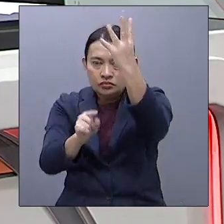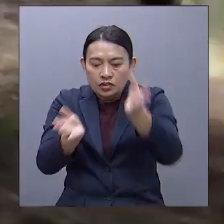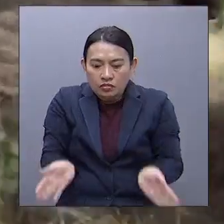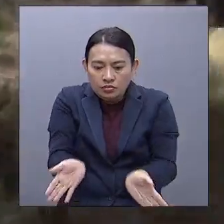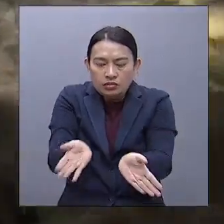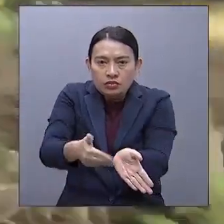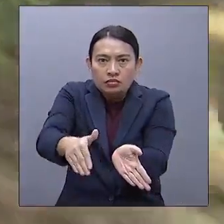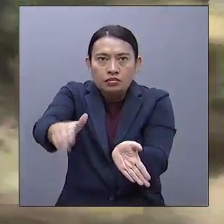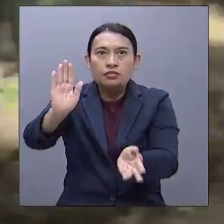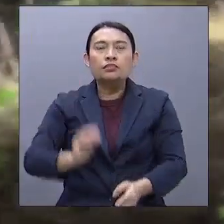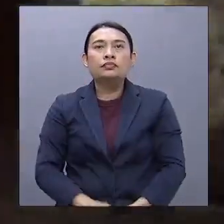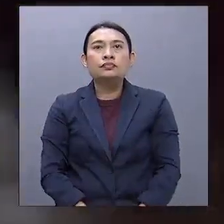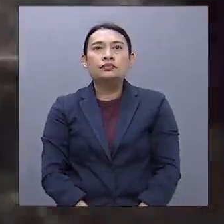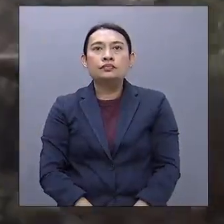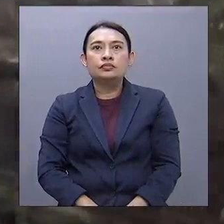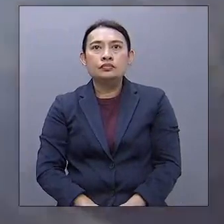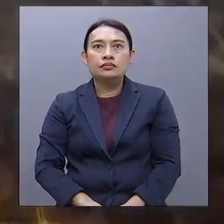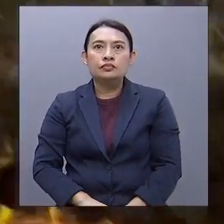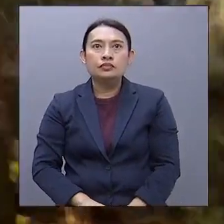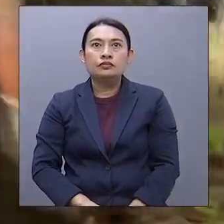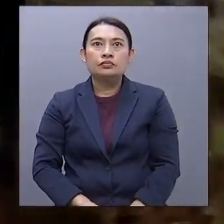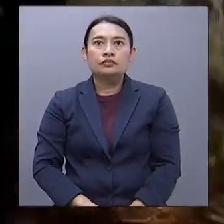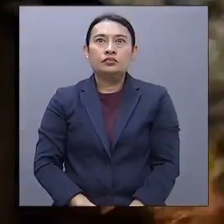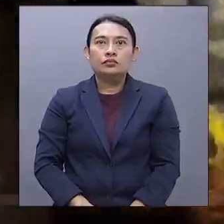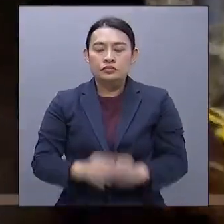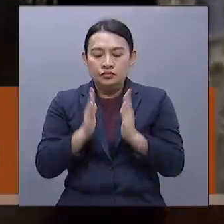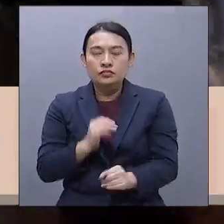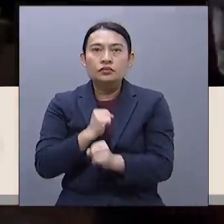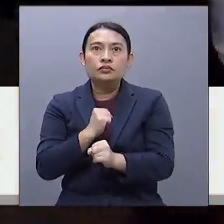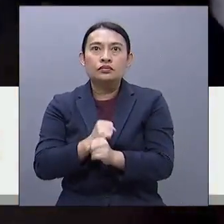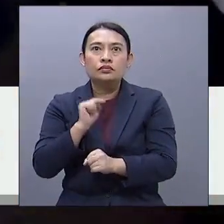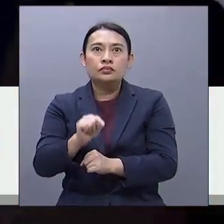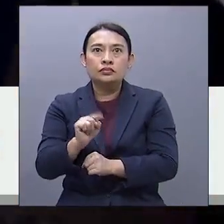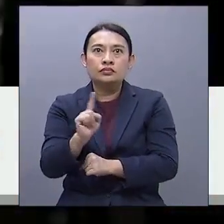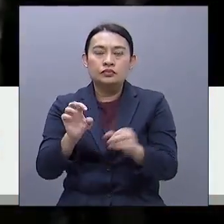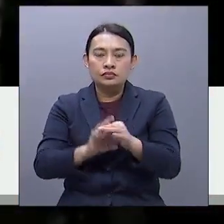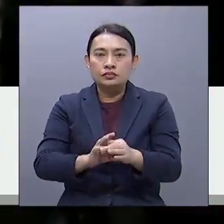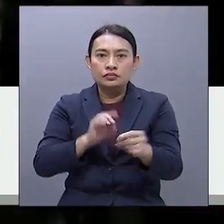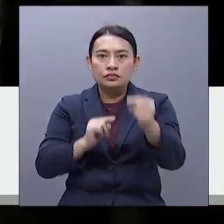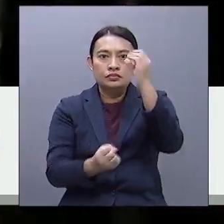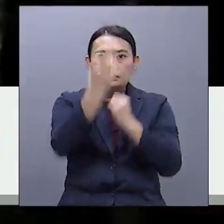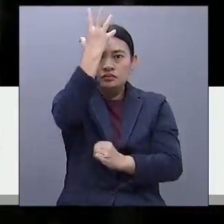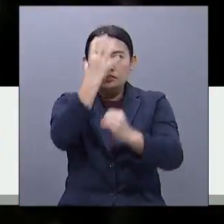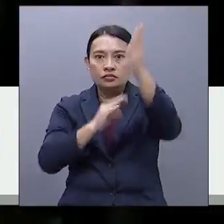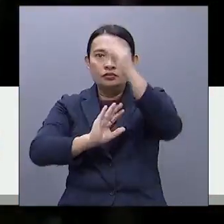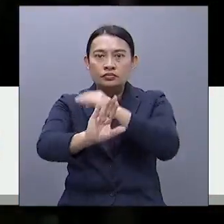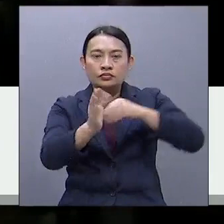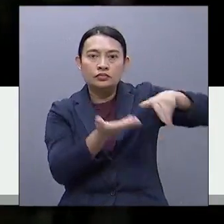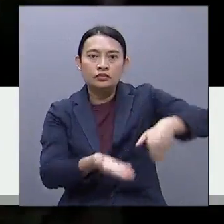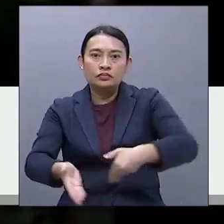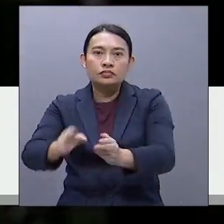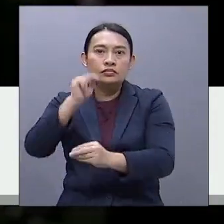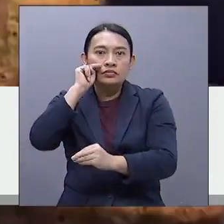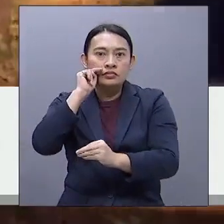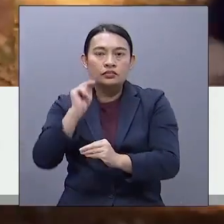ค่ะ มันหลบเข้าไปหน่อยแล้วอ่ะ เจ้าหน้าที่ชุดเคลื่อนที่เร็วอุทยานแห่งชาติน้ำตกคลองแก้วพร้อมผู้ใหญ่บ้าน